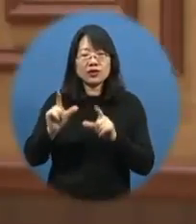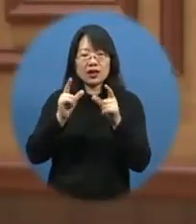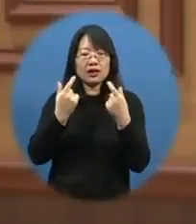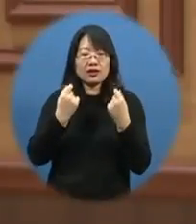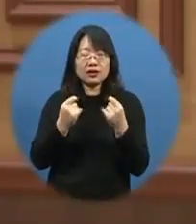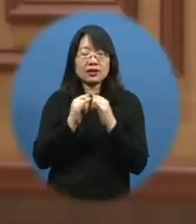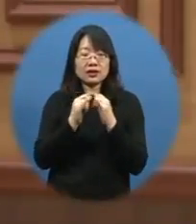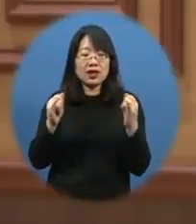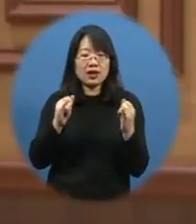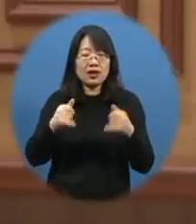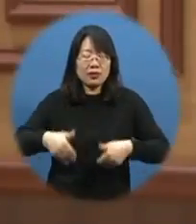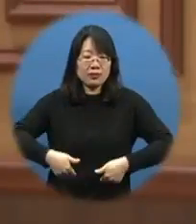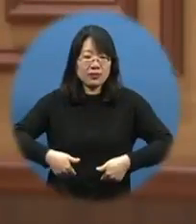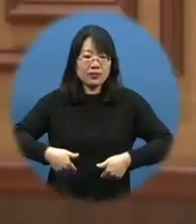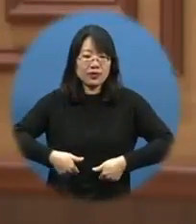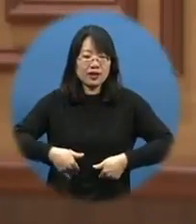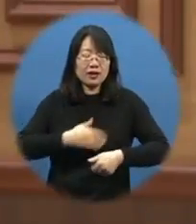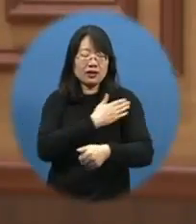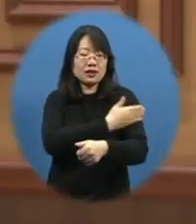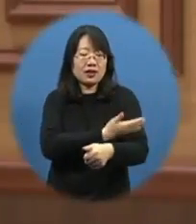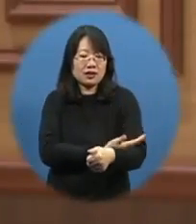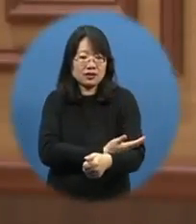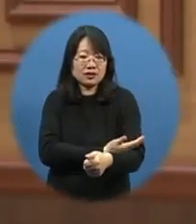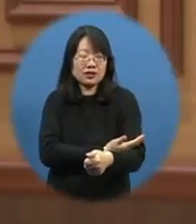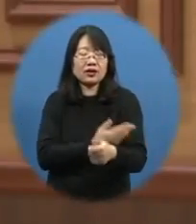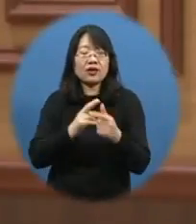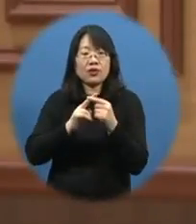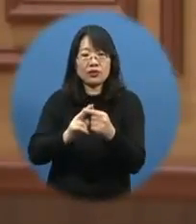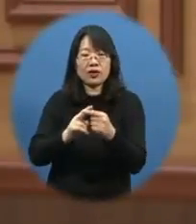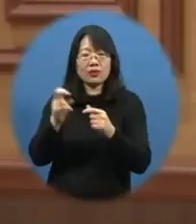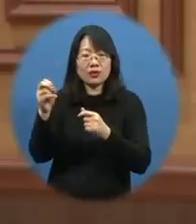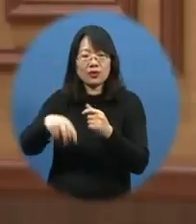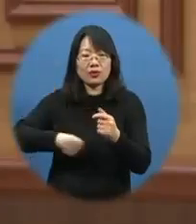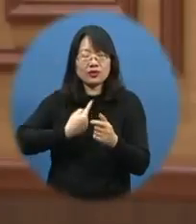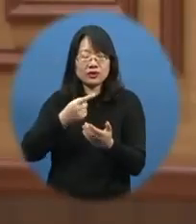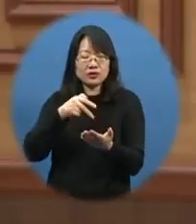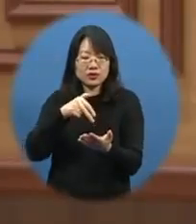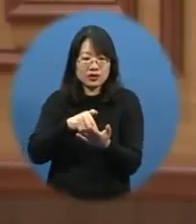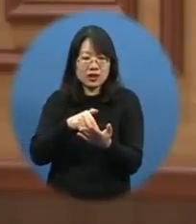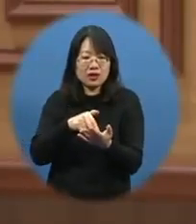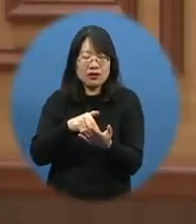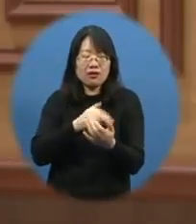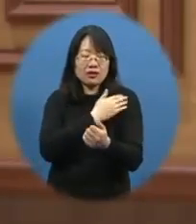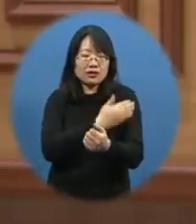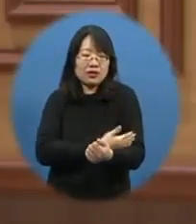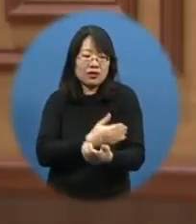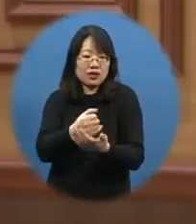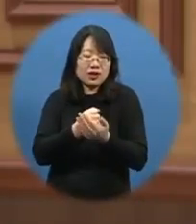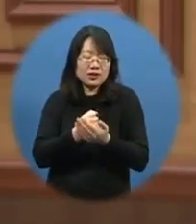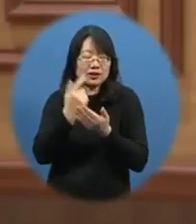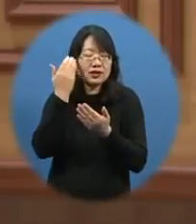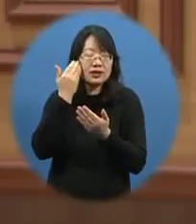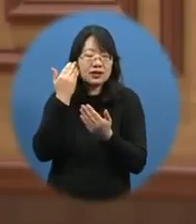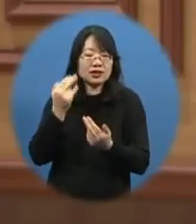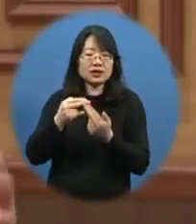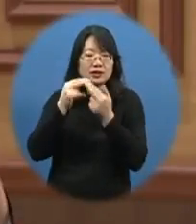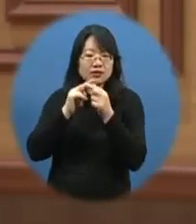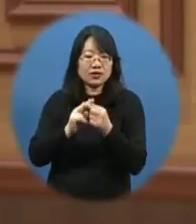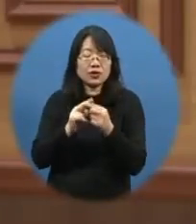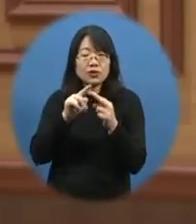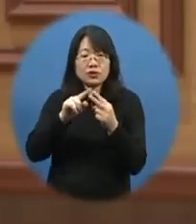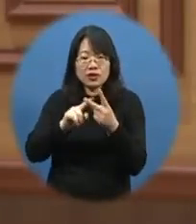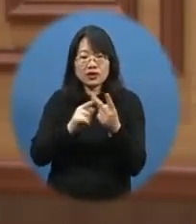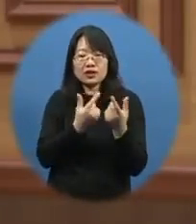그런 사람으로서의 필요한 자질과 또 스스로 자립해야 될 능력을 갖추는 지식 습득. 이